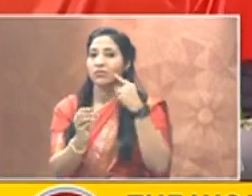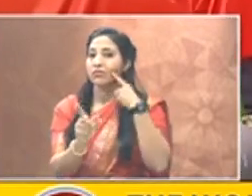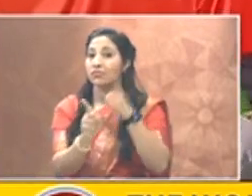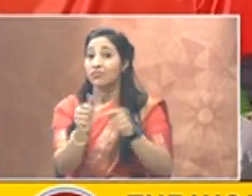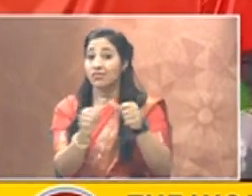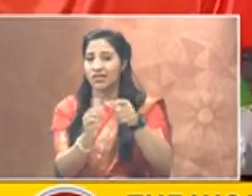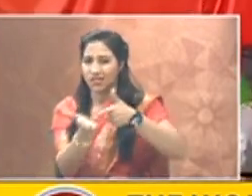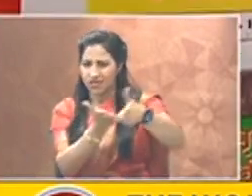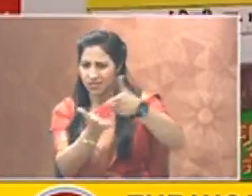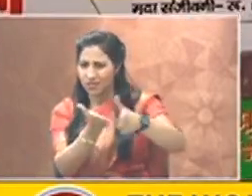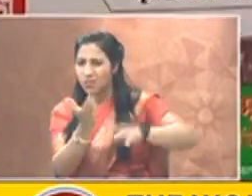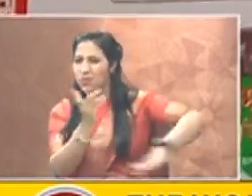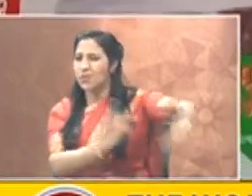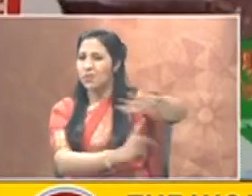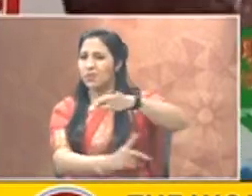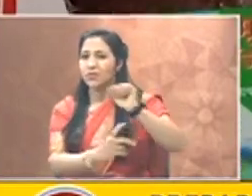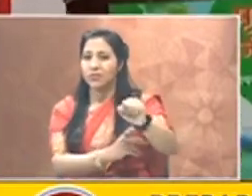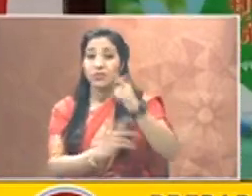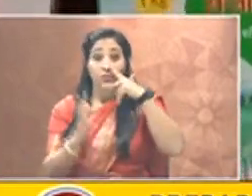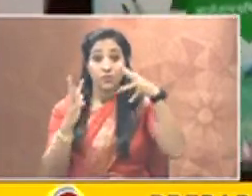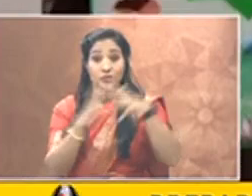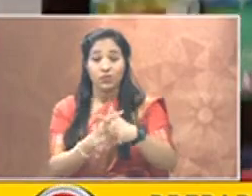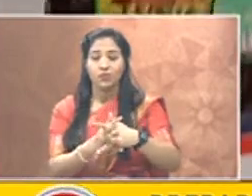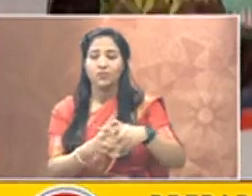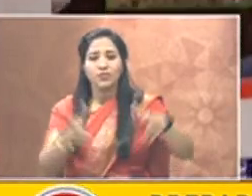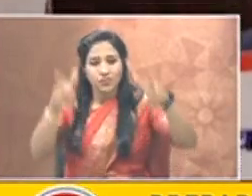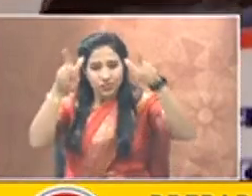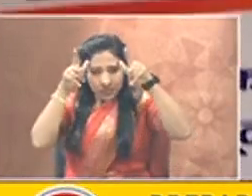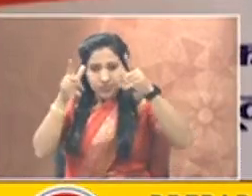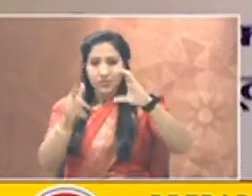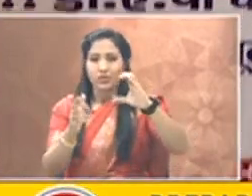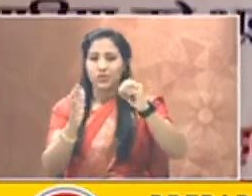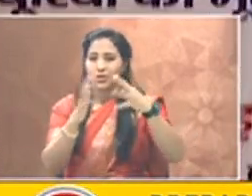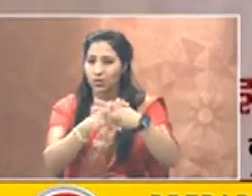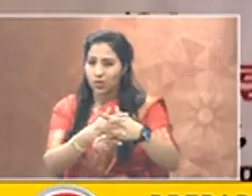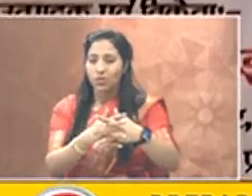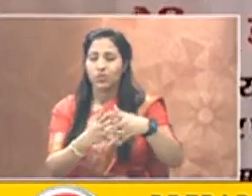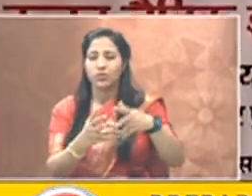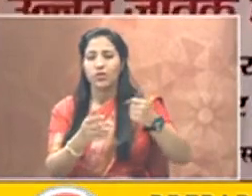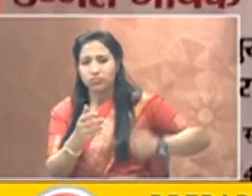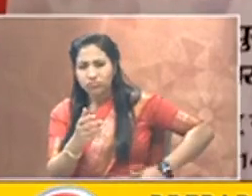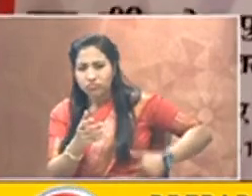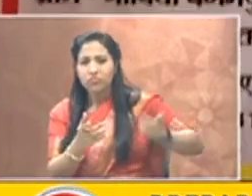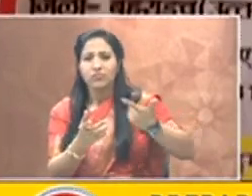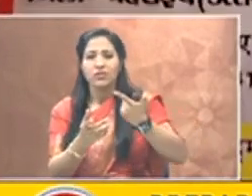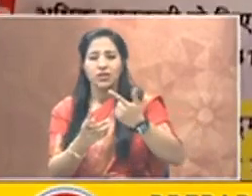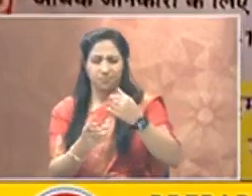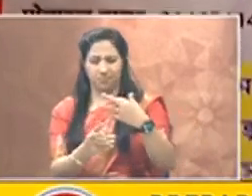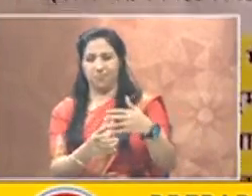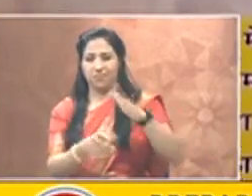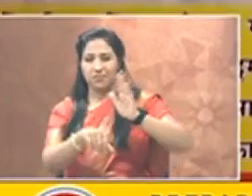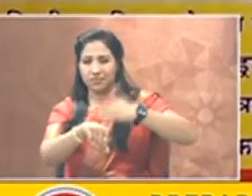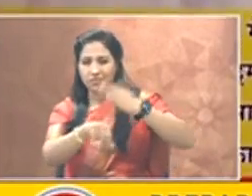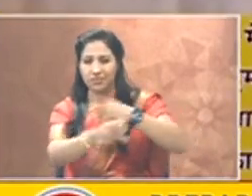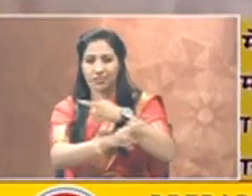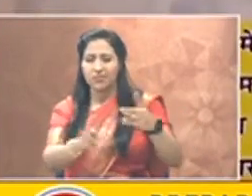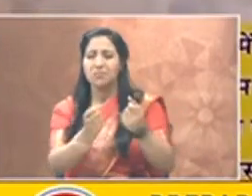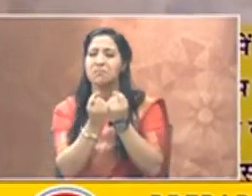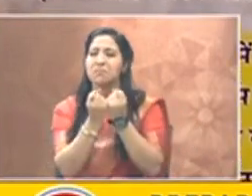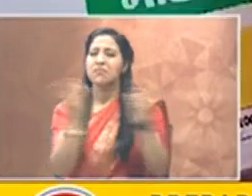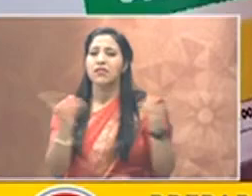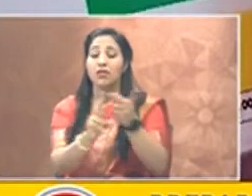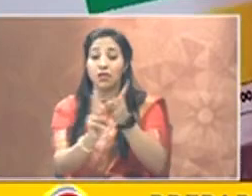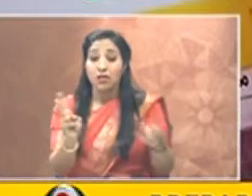बेगमपुर गांव की महिलाएं गाय के गोबर, नीम की पत्तियां और कई तरह